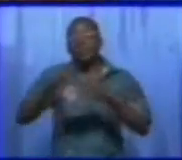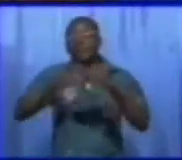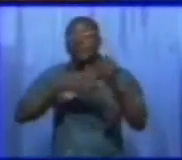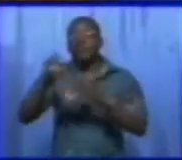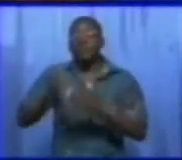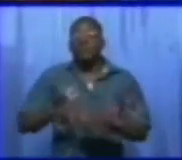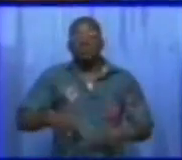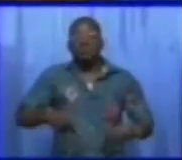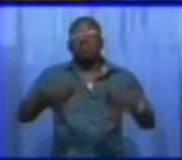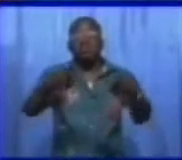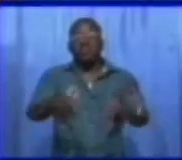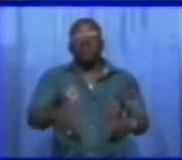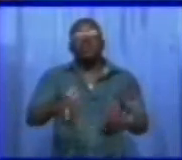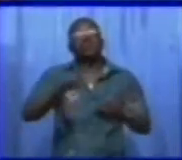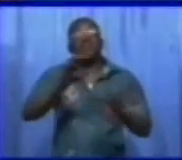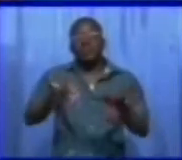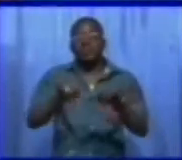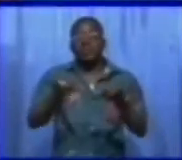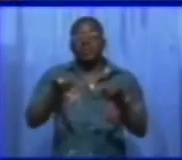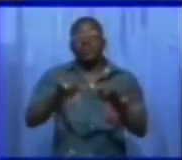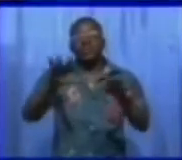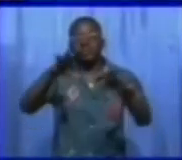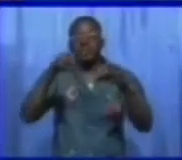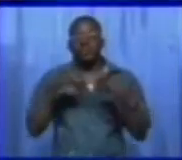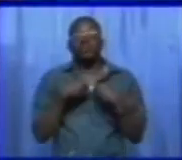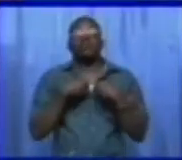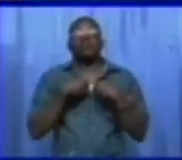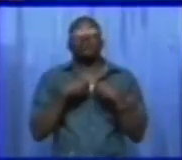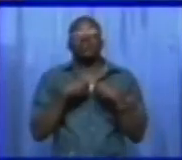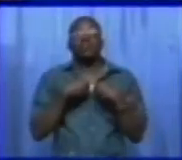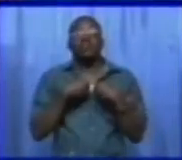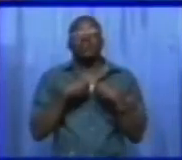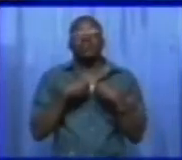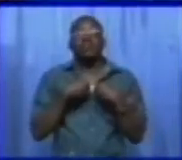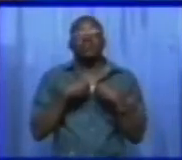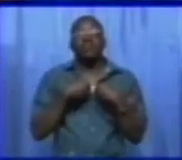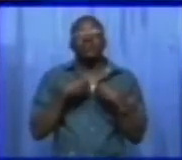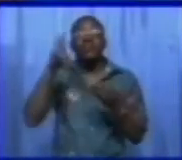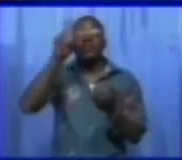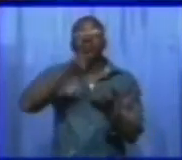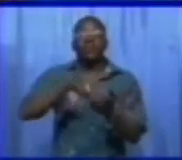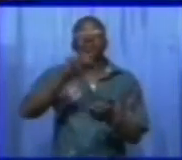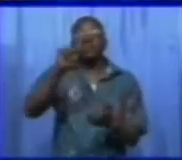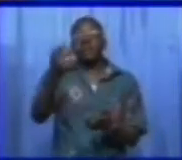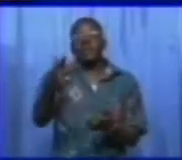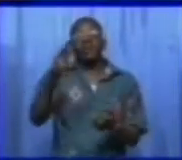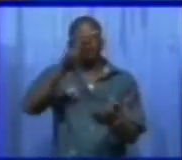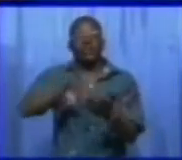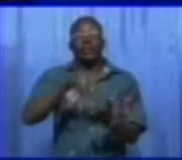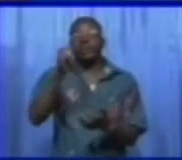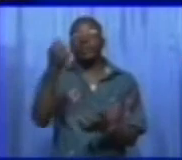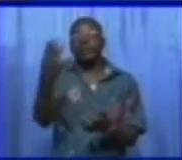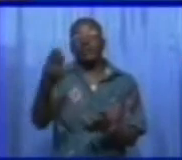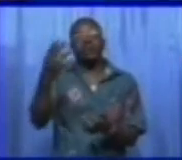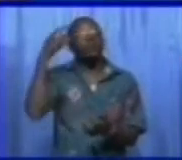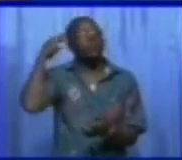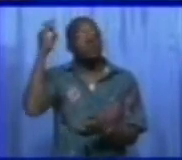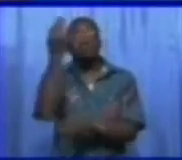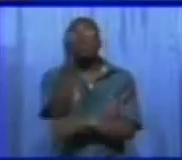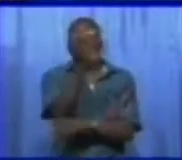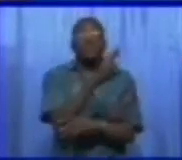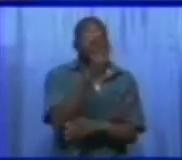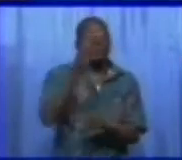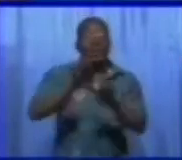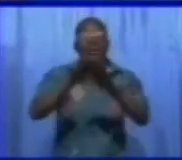des mesures d'adaptation. Et puis la campagne 2013-2014 de l'exploitation faunique au Burkina Faso